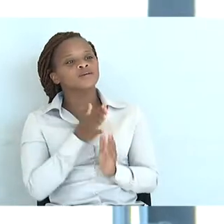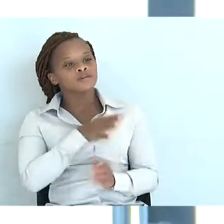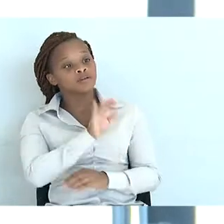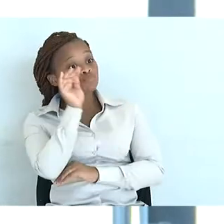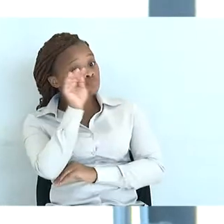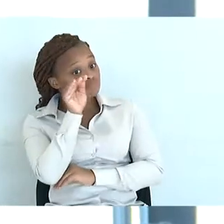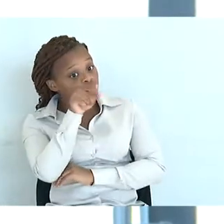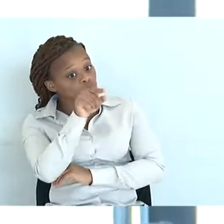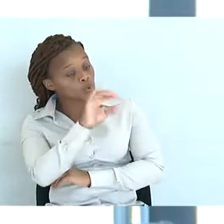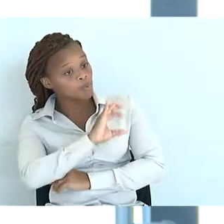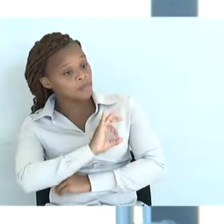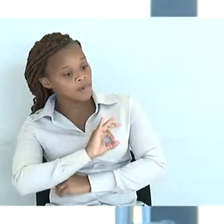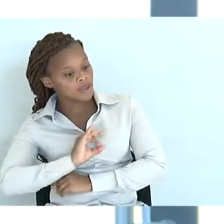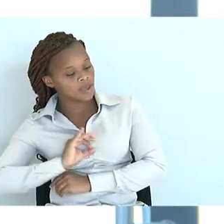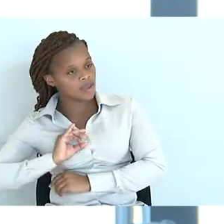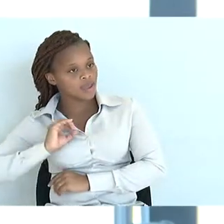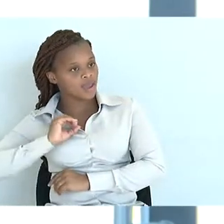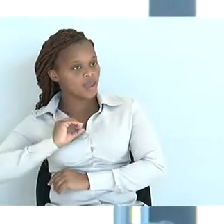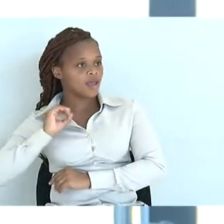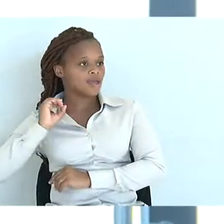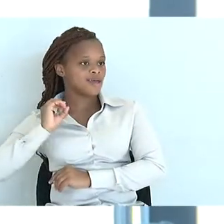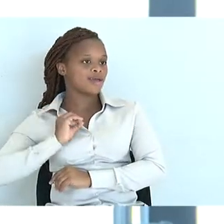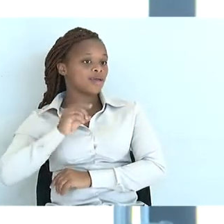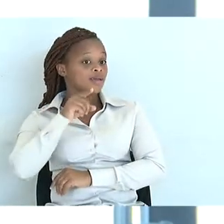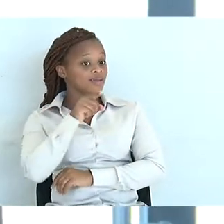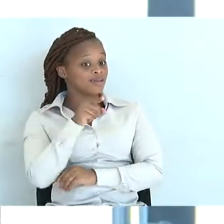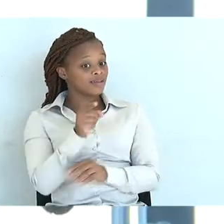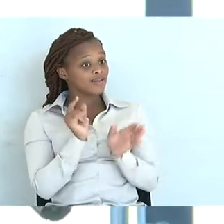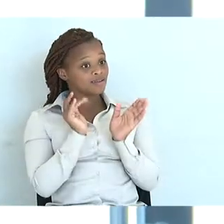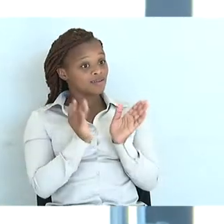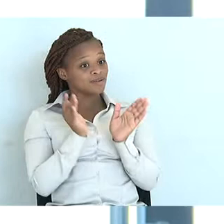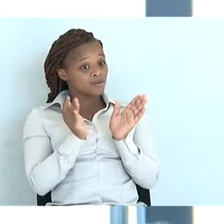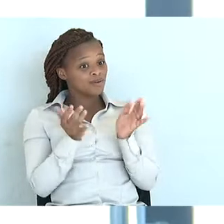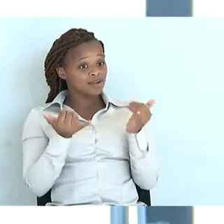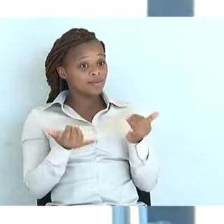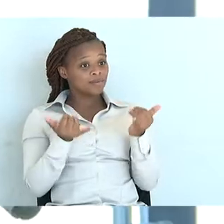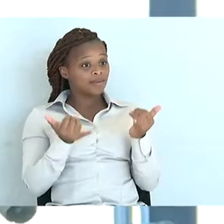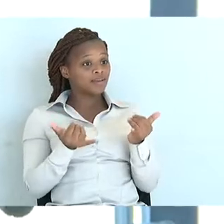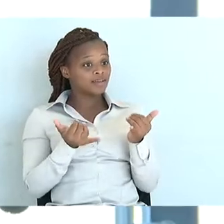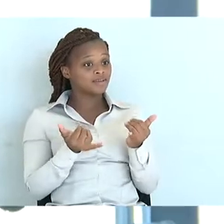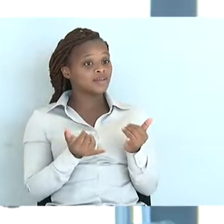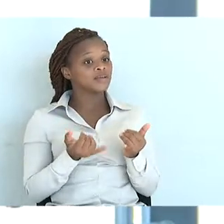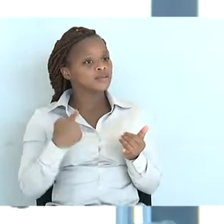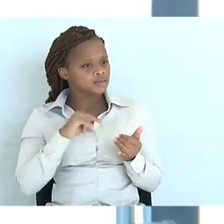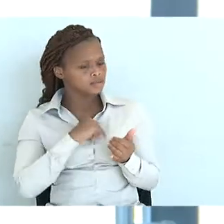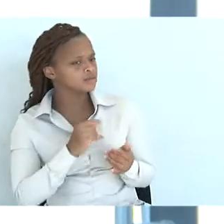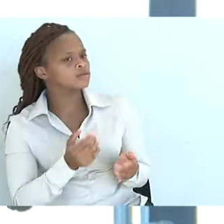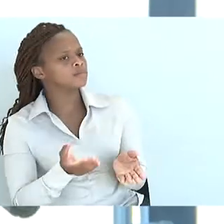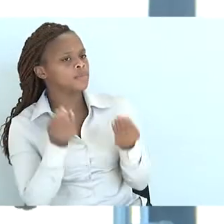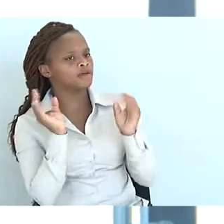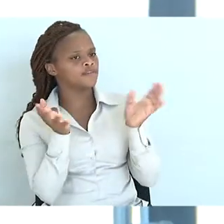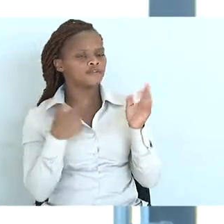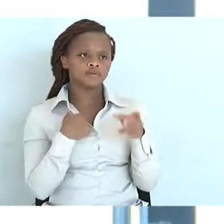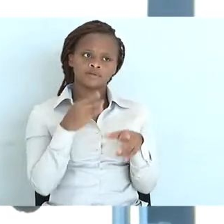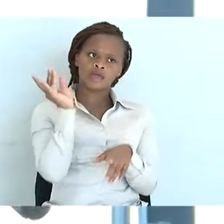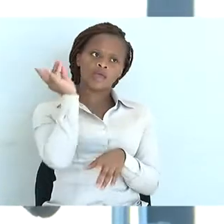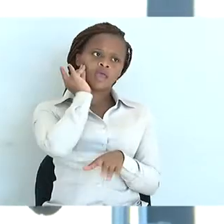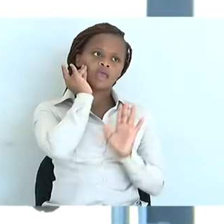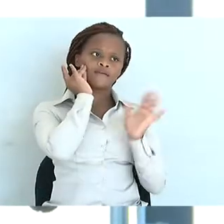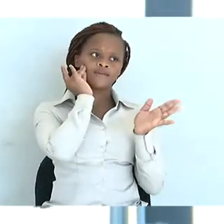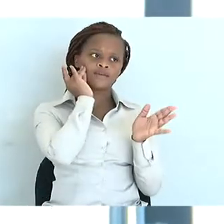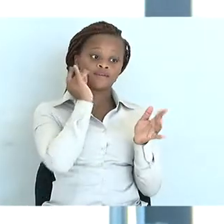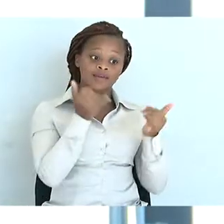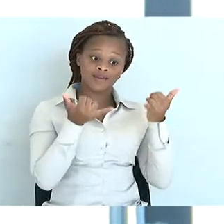wethu lento ekhuluma ngayo la into eseyifikile ngale ngakithi unyaka wes20